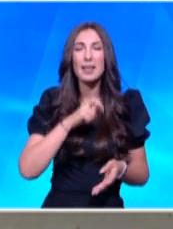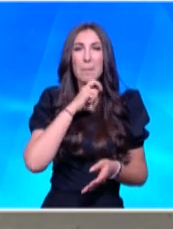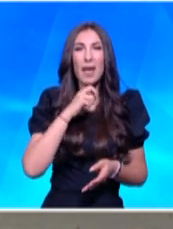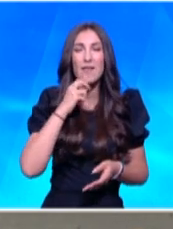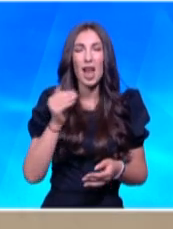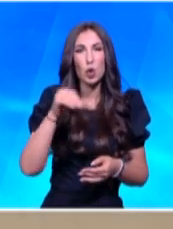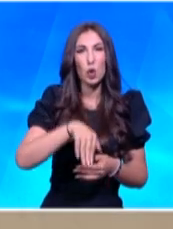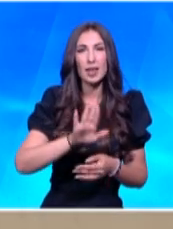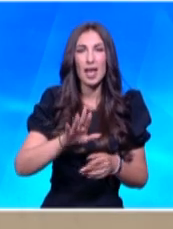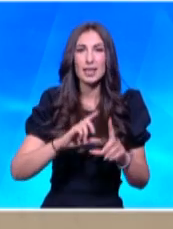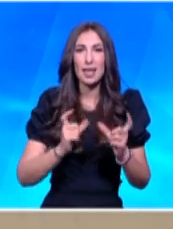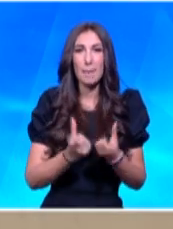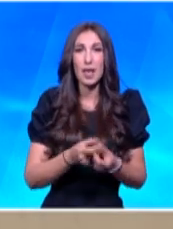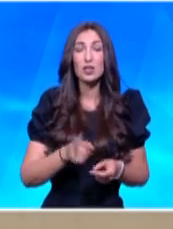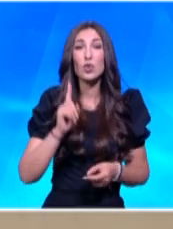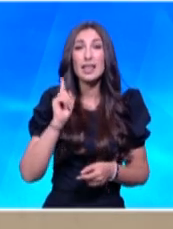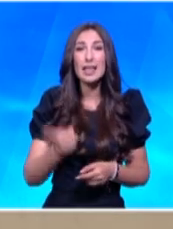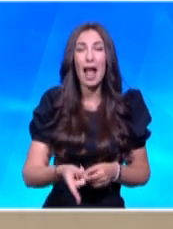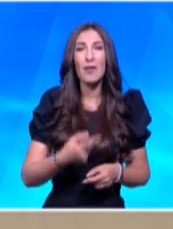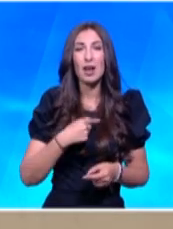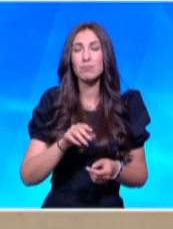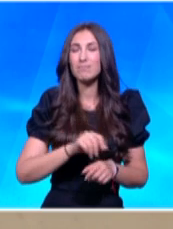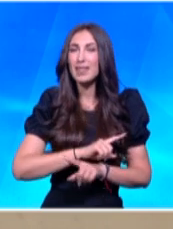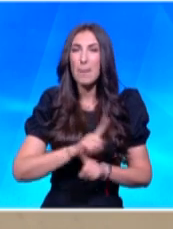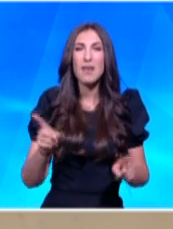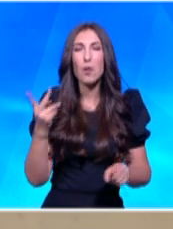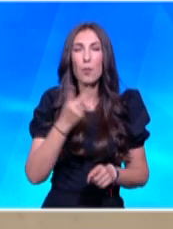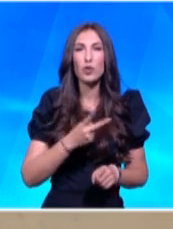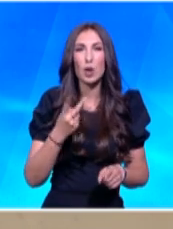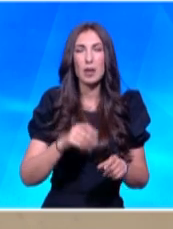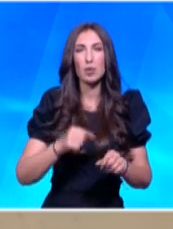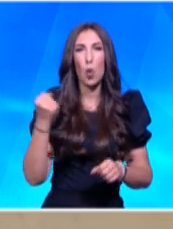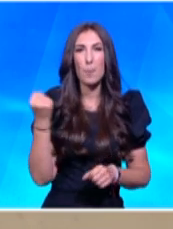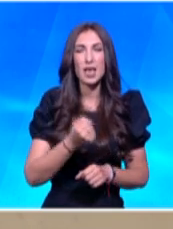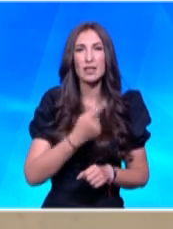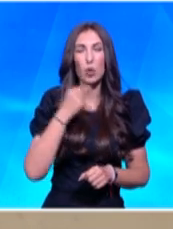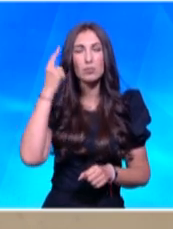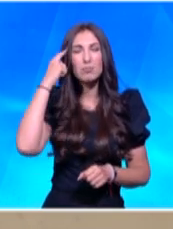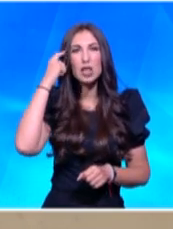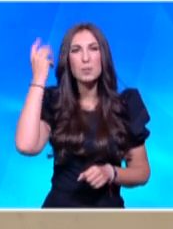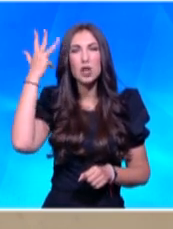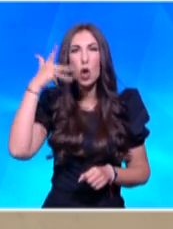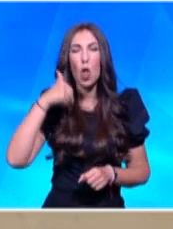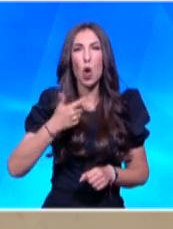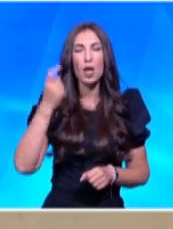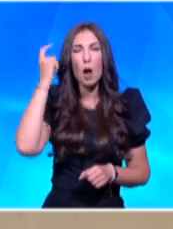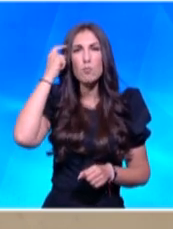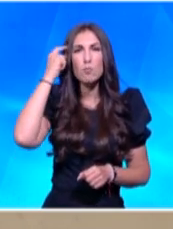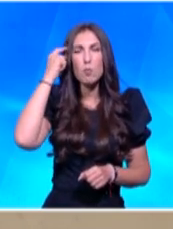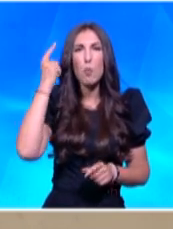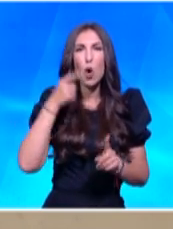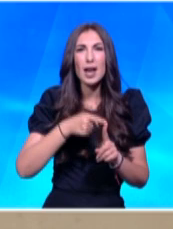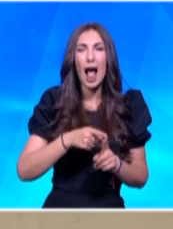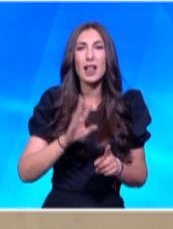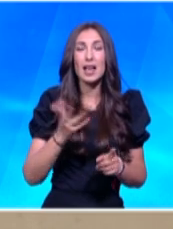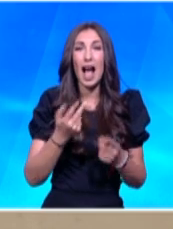и семейството му. Трябва да предотвратим убийствата от психологията, от психиката на човека, от техния морал, от тяхното виждане